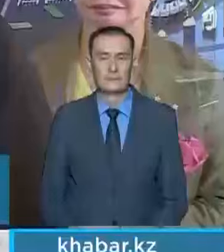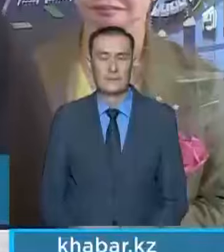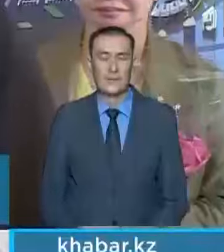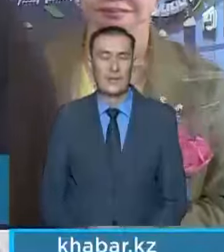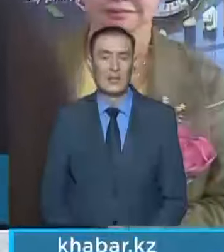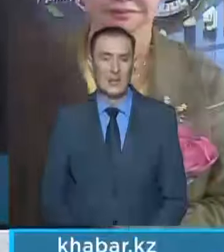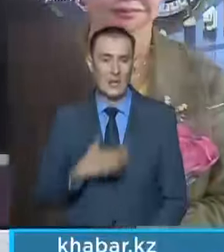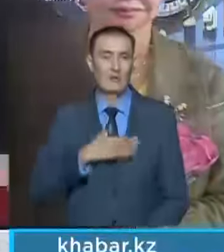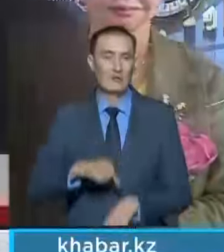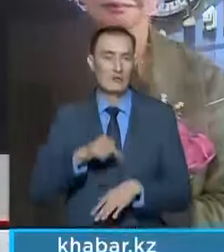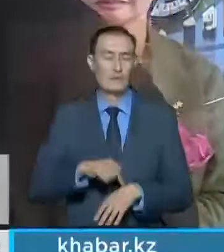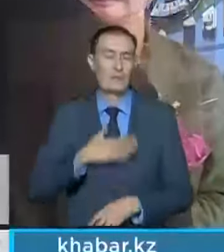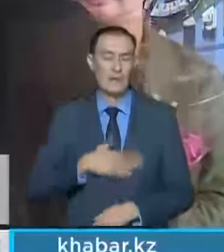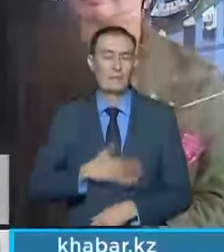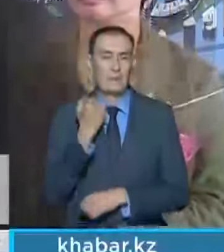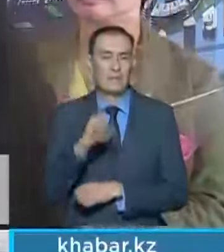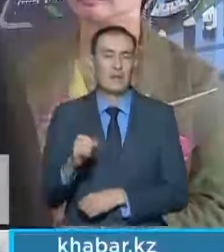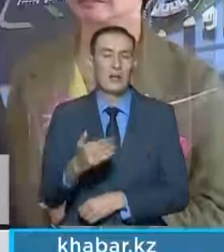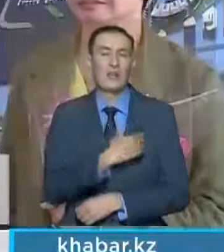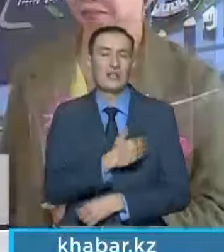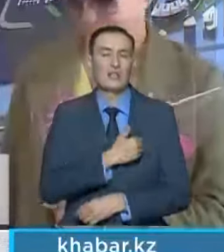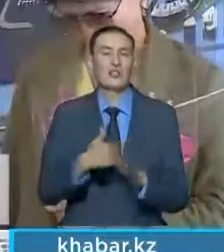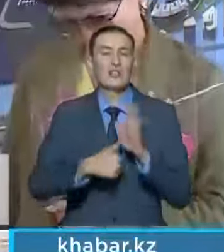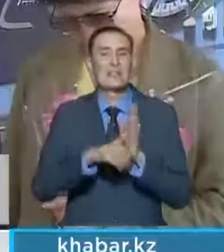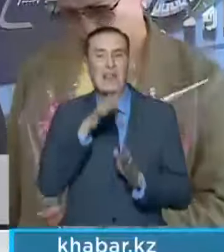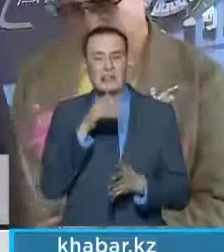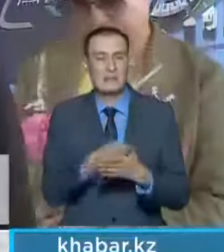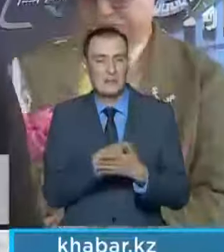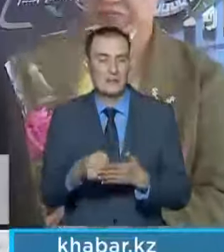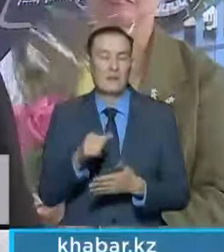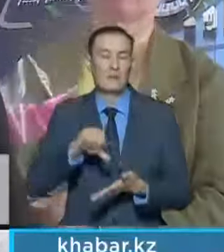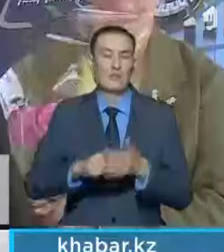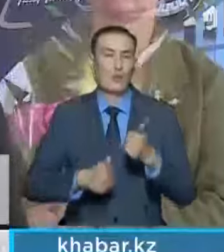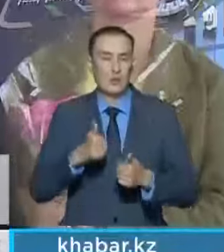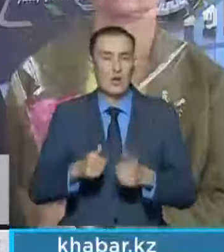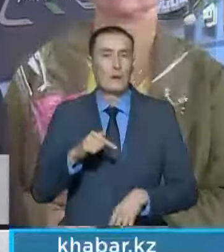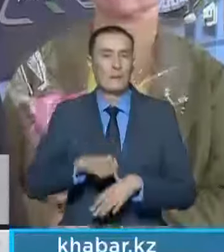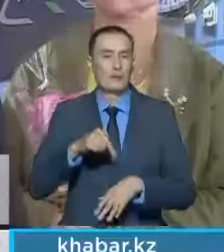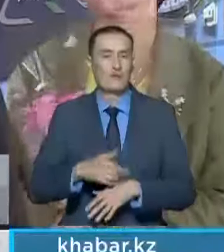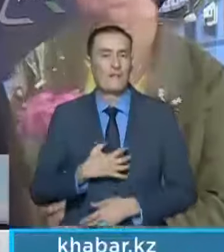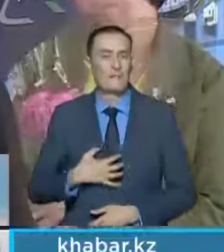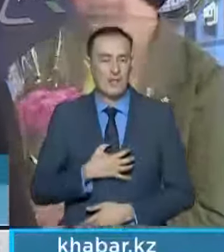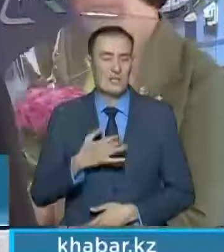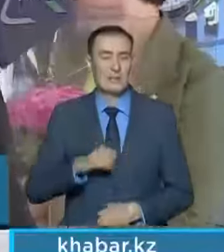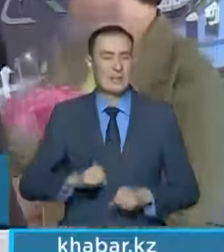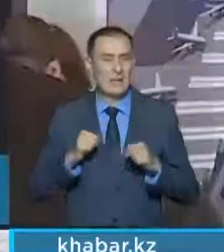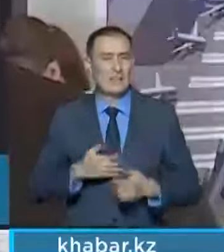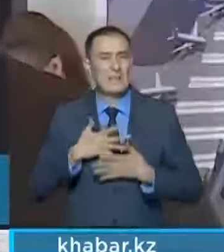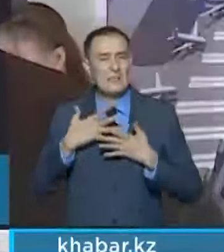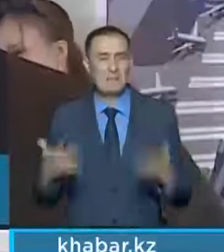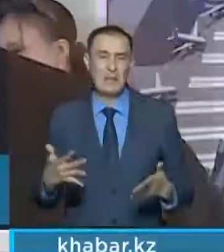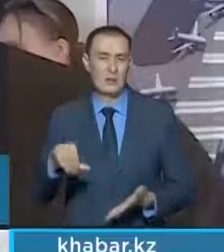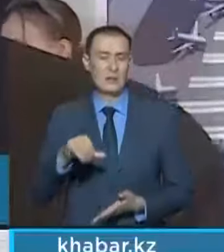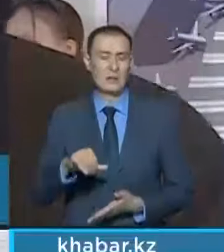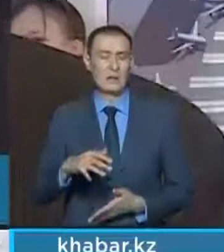Я испытываю приятные ощущения от победы, так как мечтал об этом 6 лет. Во время участия в конкурсе почувствовал большую ответственность. Я постарался максимально